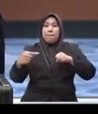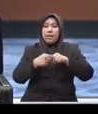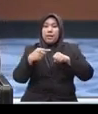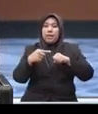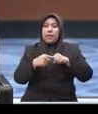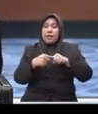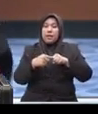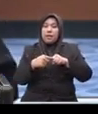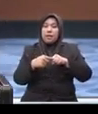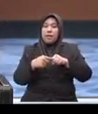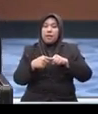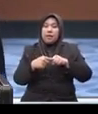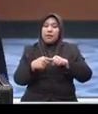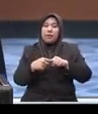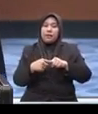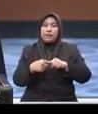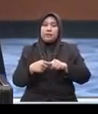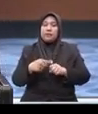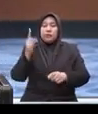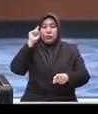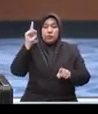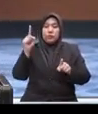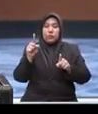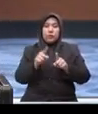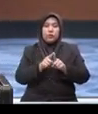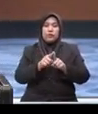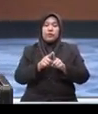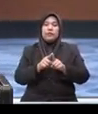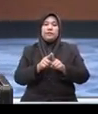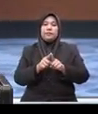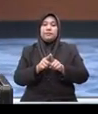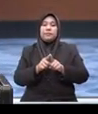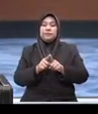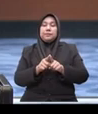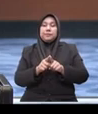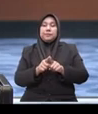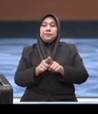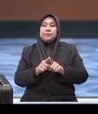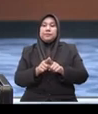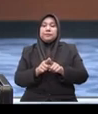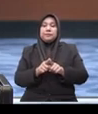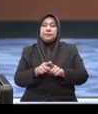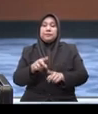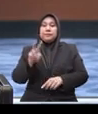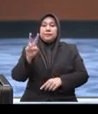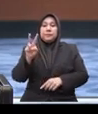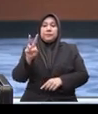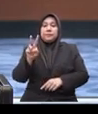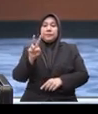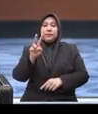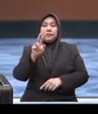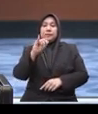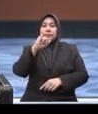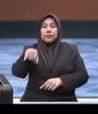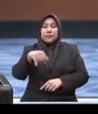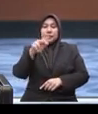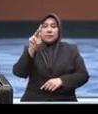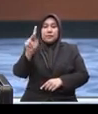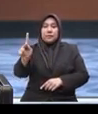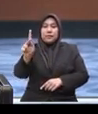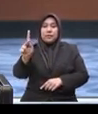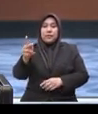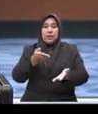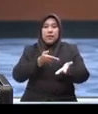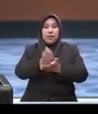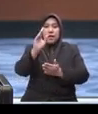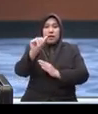setuju meski prinsip 1 keduanya datang kuasa hak asasi akan bersama